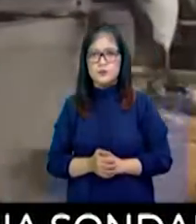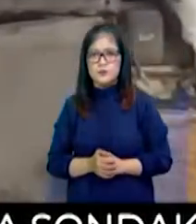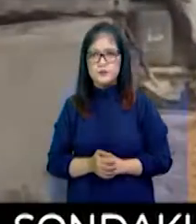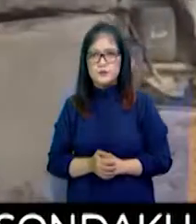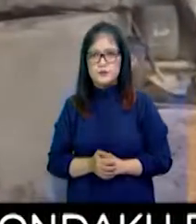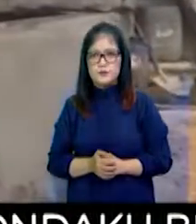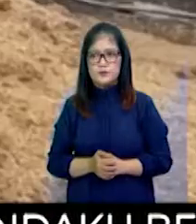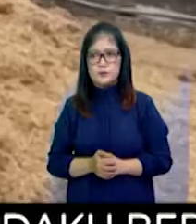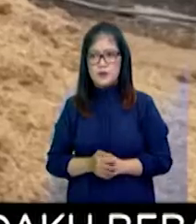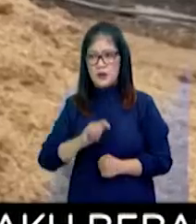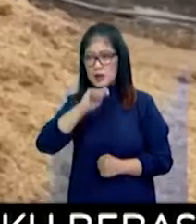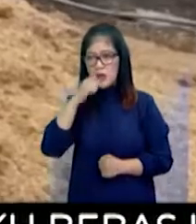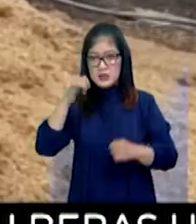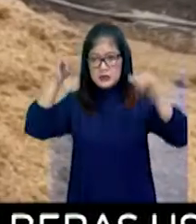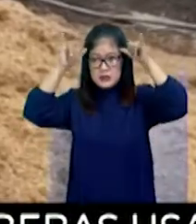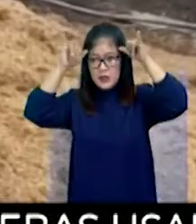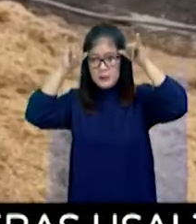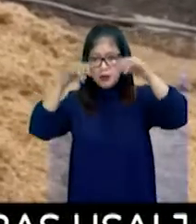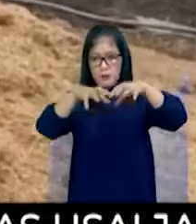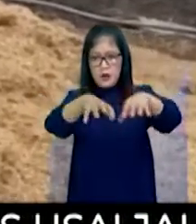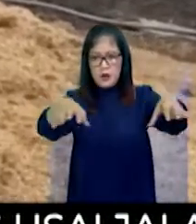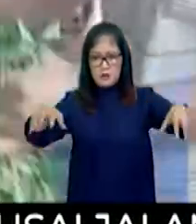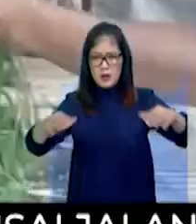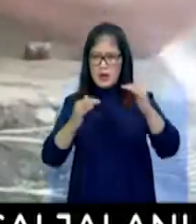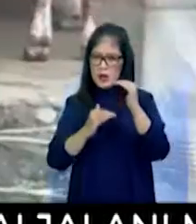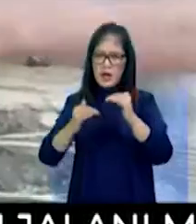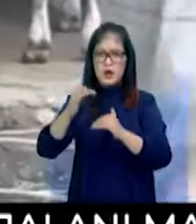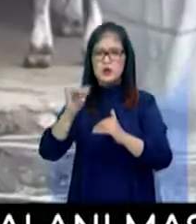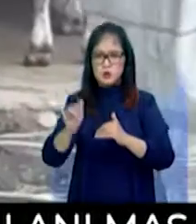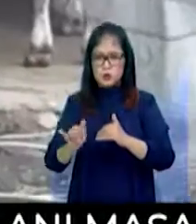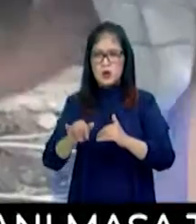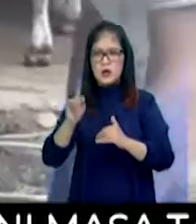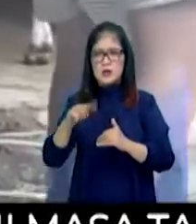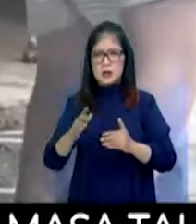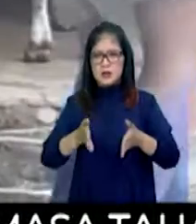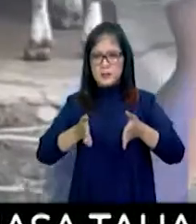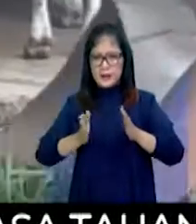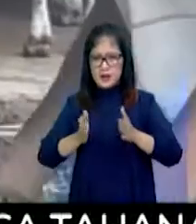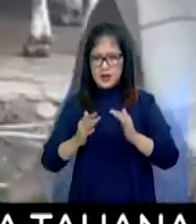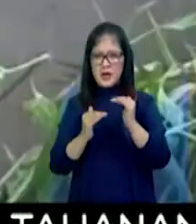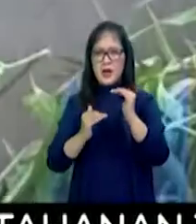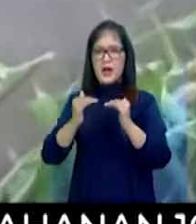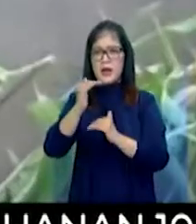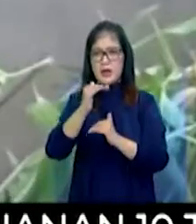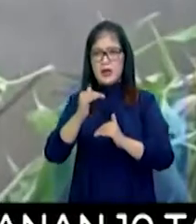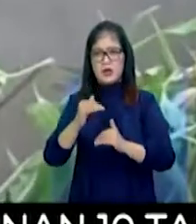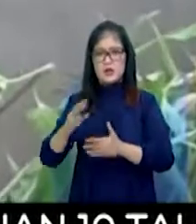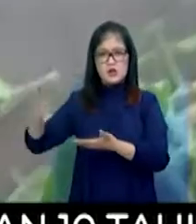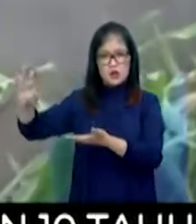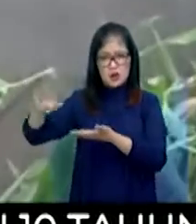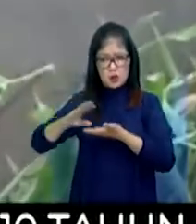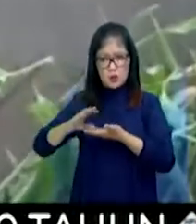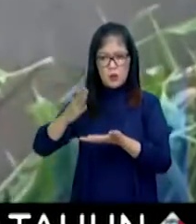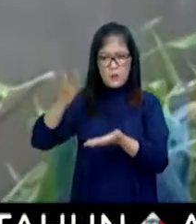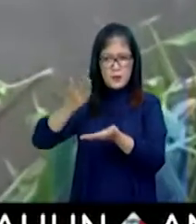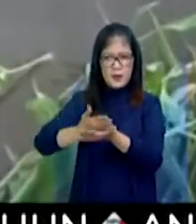Harga daging sapi di sejumlah wilayah terus melambung, tak terkecuali di Medan, Sumatera Utara. Terbatasnya stok sapi di level peternak serta ketergantungan pada